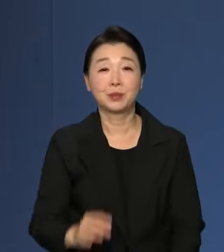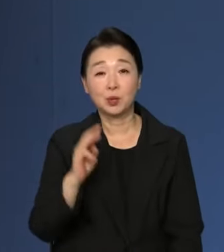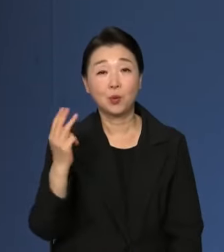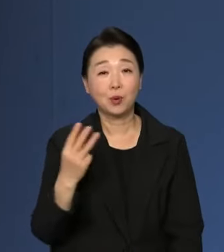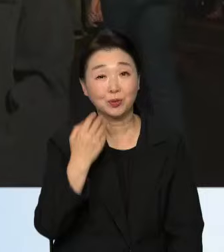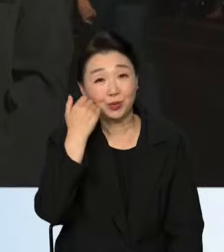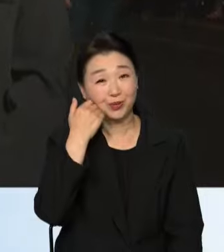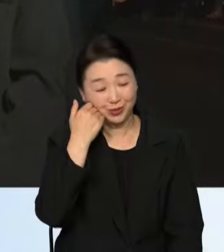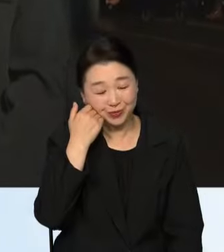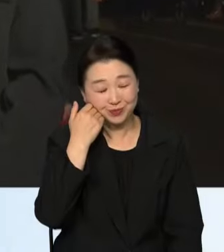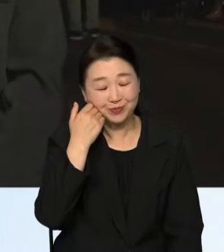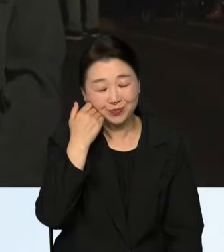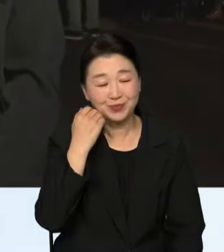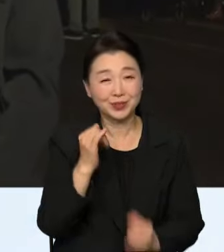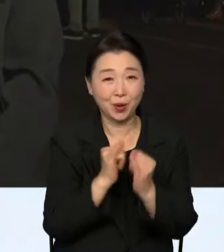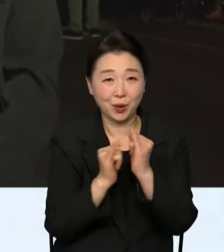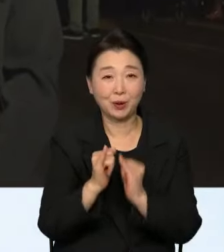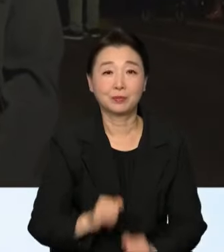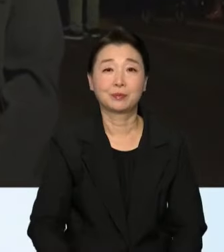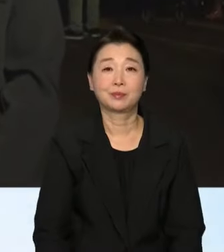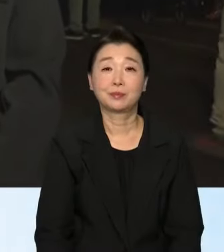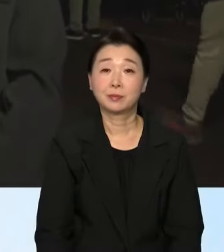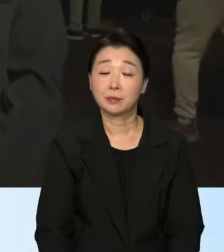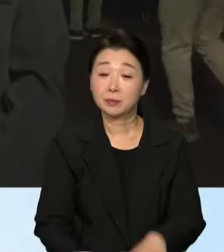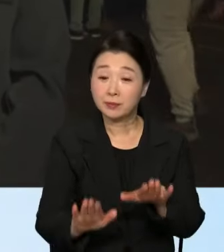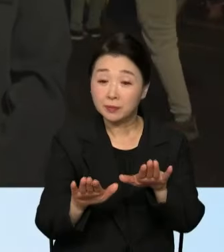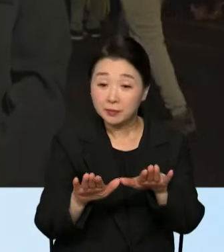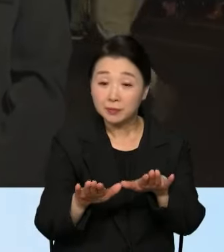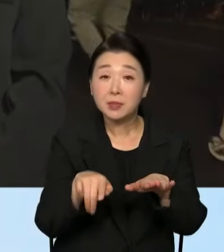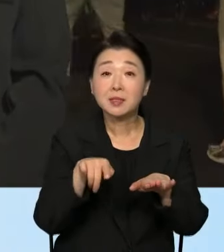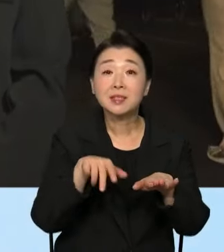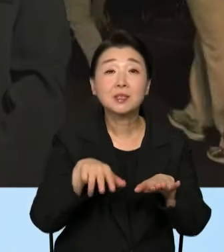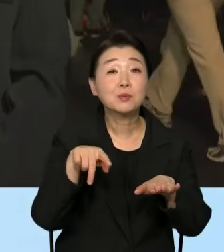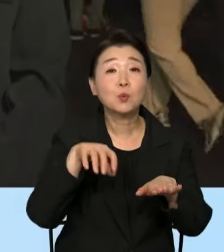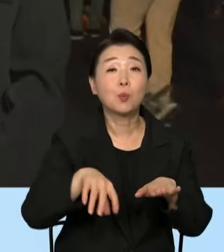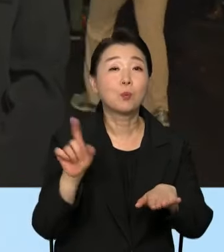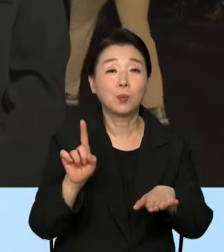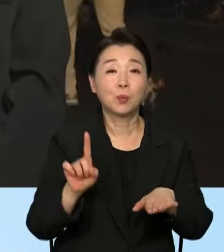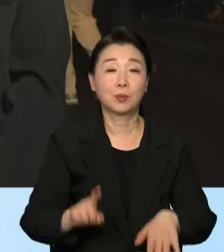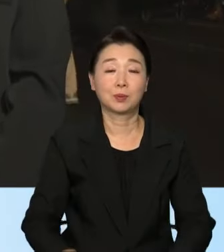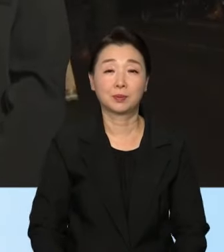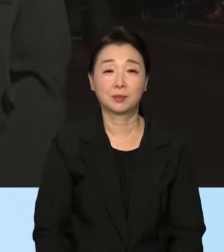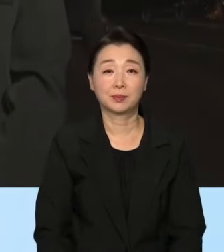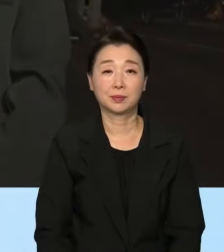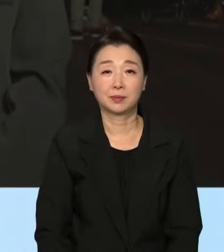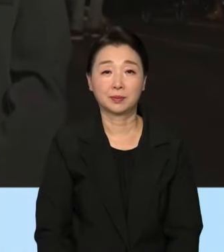워싱턴에 홍지은 특파원 나가 있습니다. 홍 특파원, 지금 있는 곳은 어딥니까?